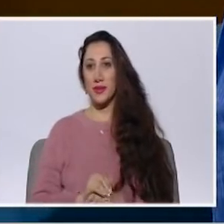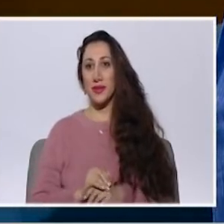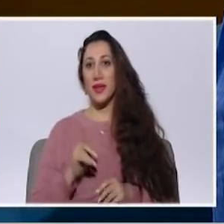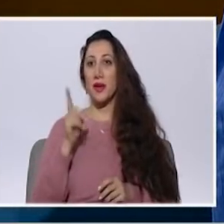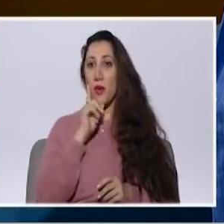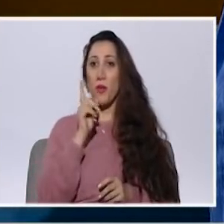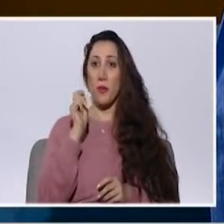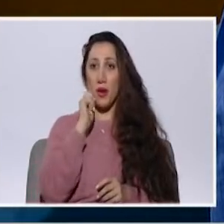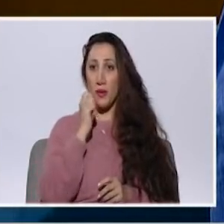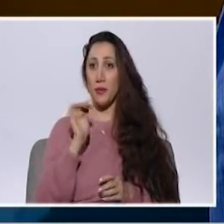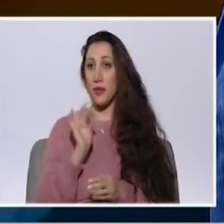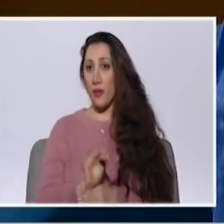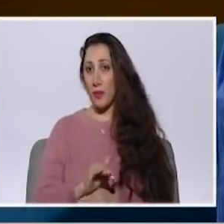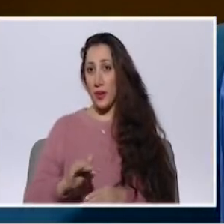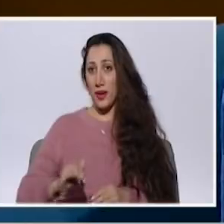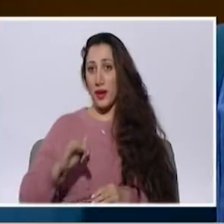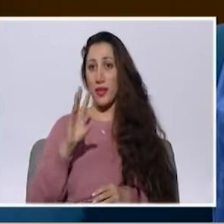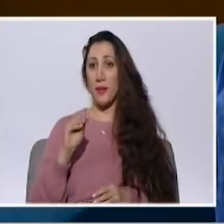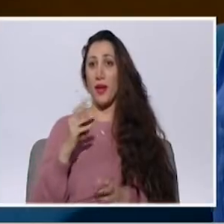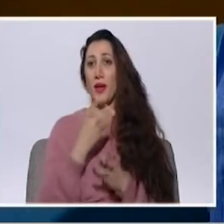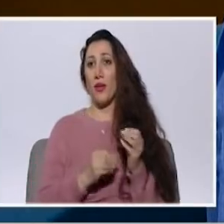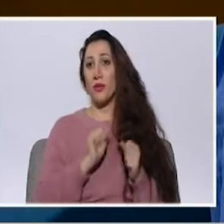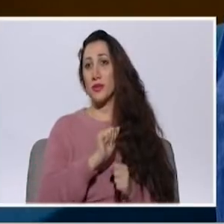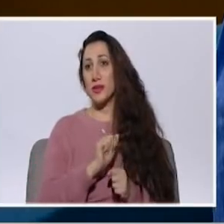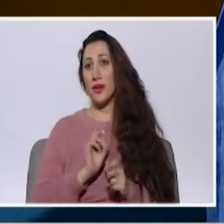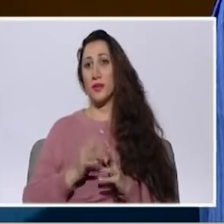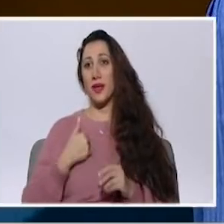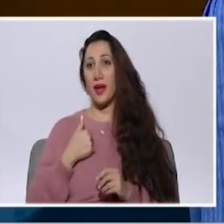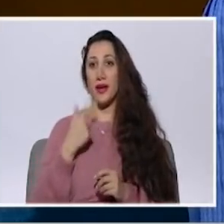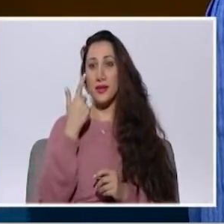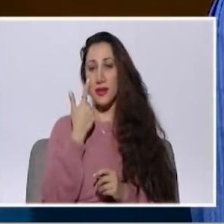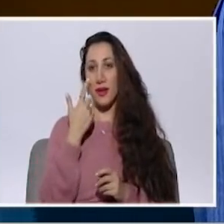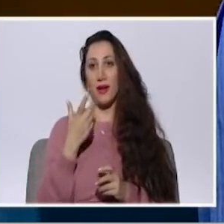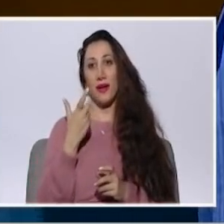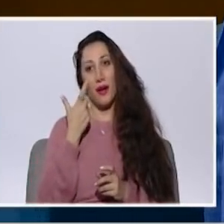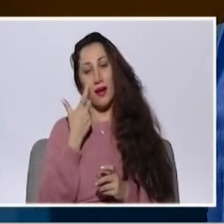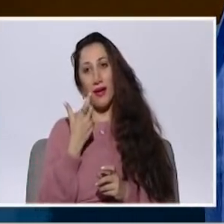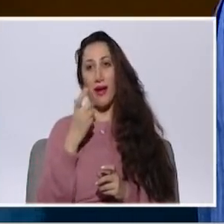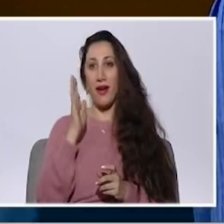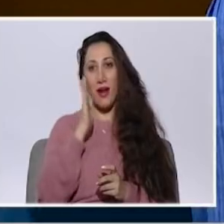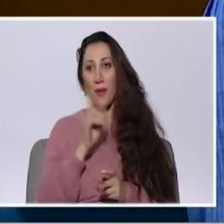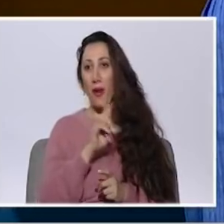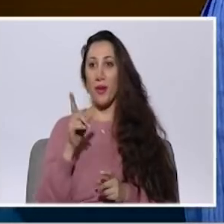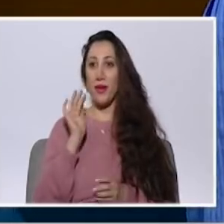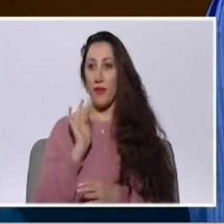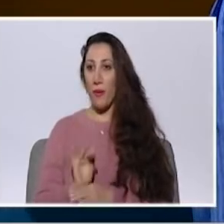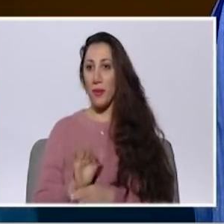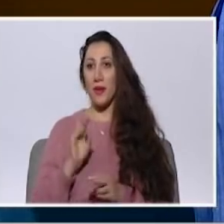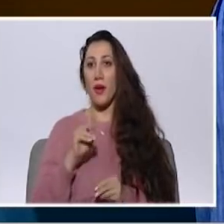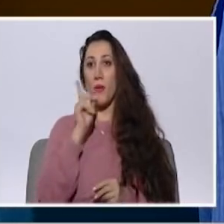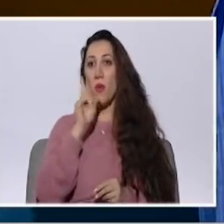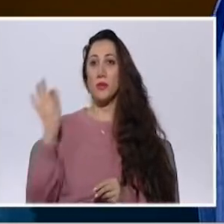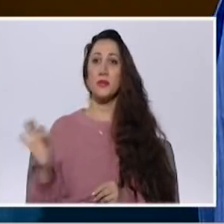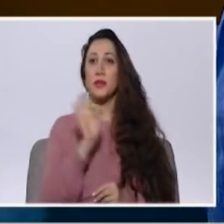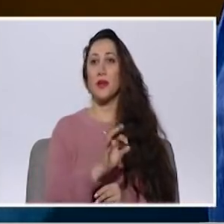كعيالها، فاهمني؟ فانا سهرت وربيت وددت، يعني عايزه اقول لحضرتك